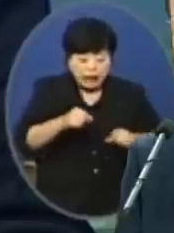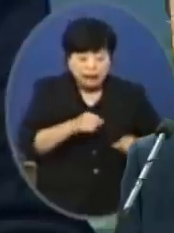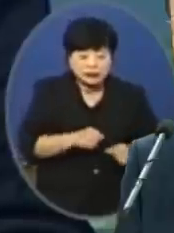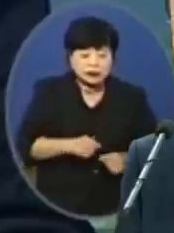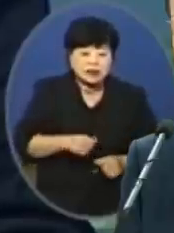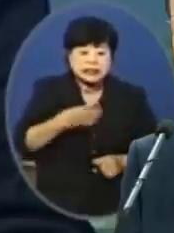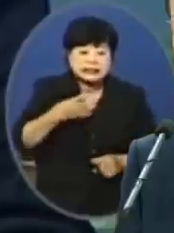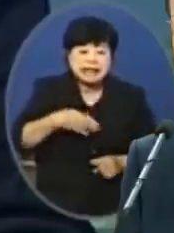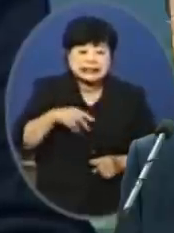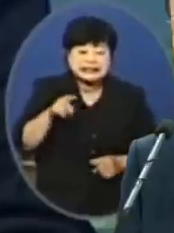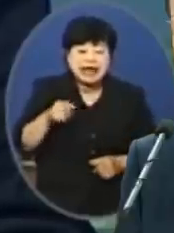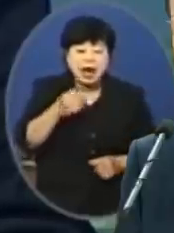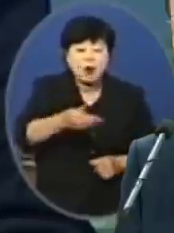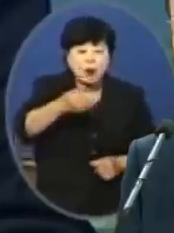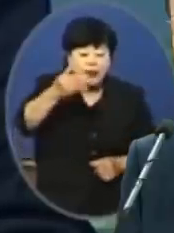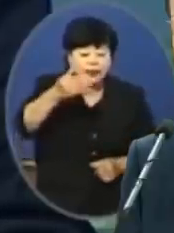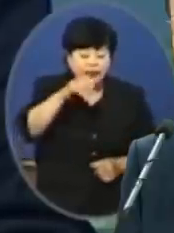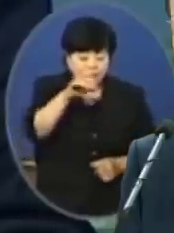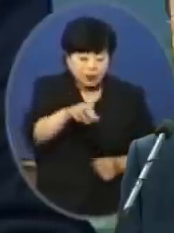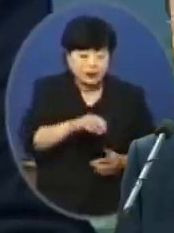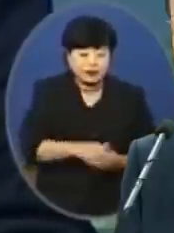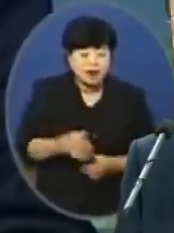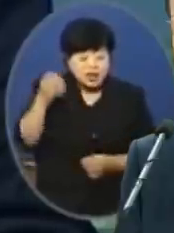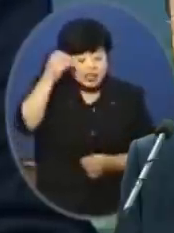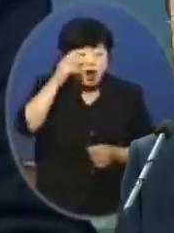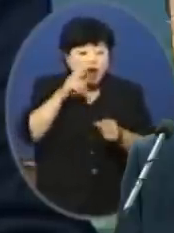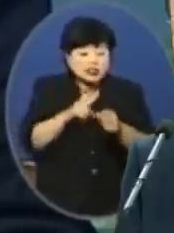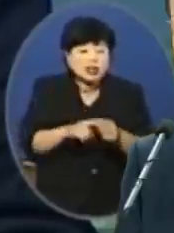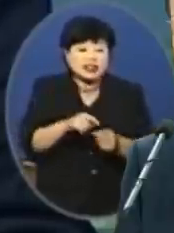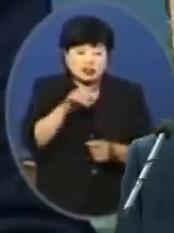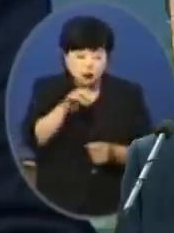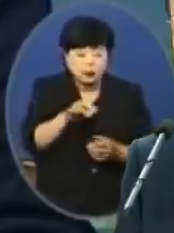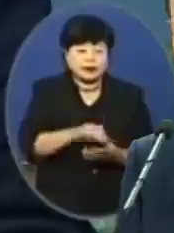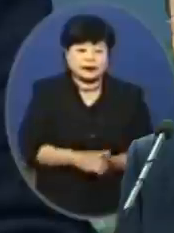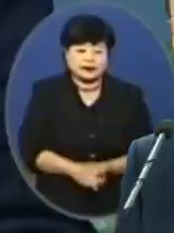것이니까 4차원은 영적인데